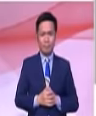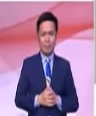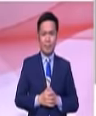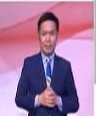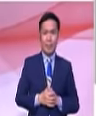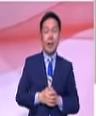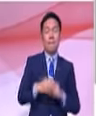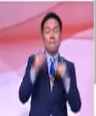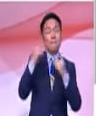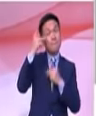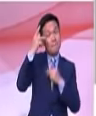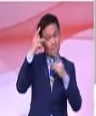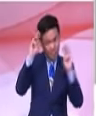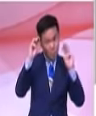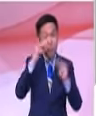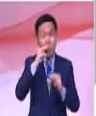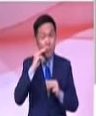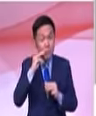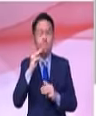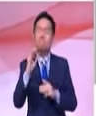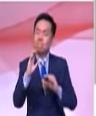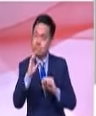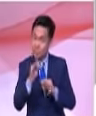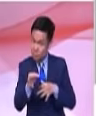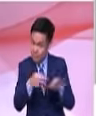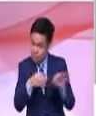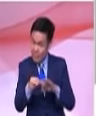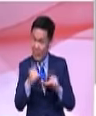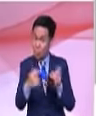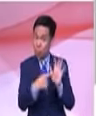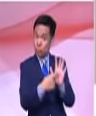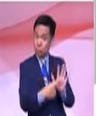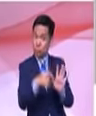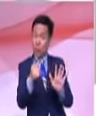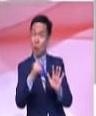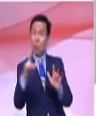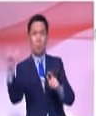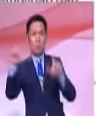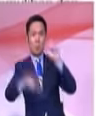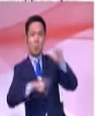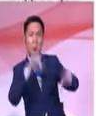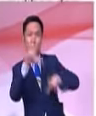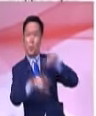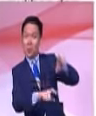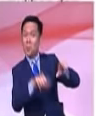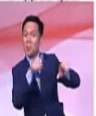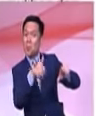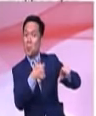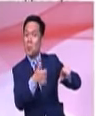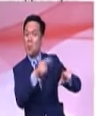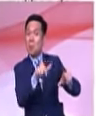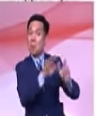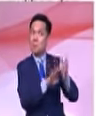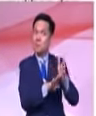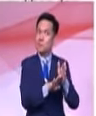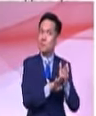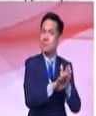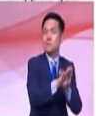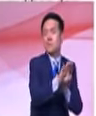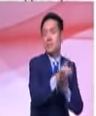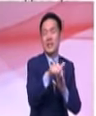Perdana Menteri Tan Sri Muhyiddin Yassin dalam kenyataan berkata ini jelas mencerminkan keyakinan pelabur dan keyakinan pasaran kepada pemulihan dan